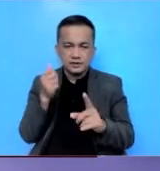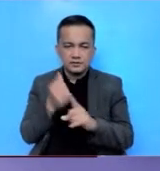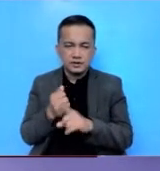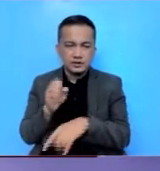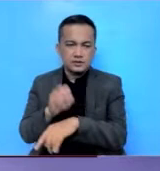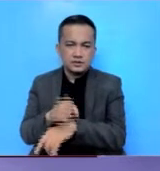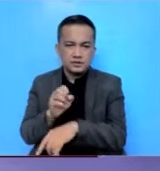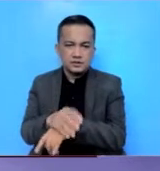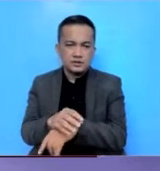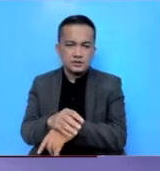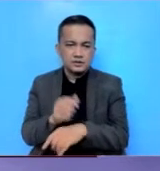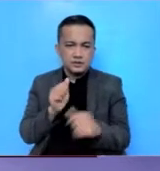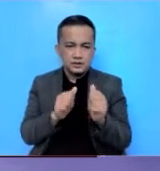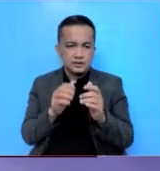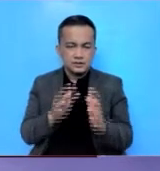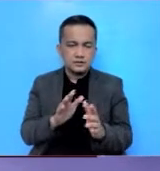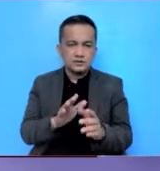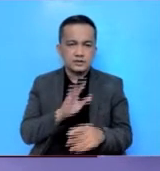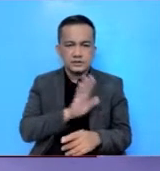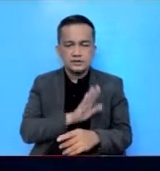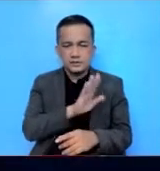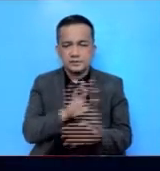sa aktor at sa kanyang pamilya.